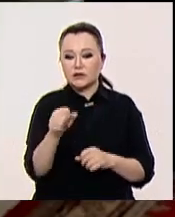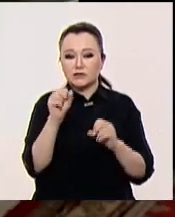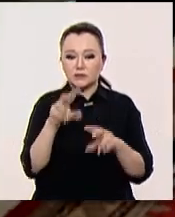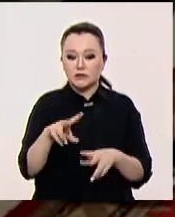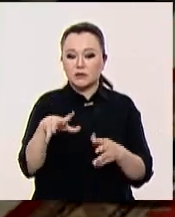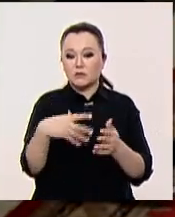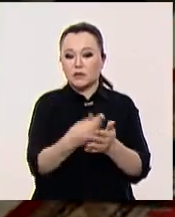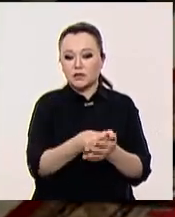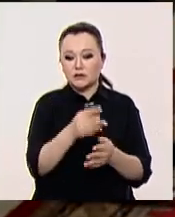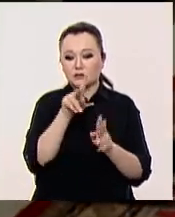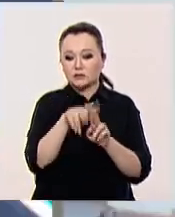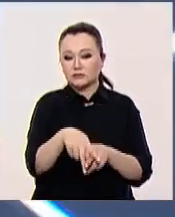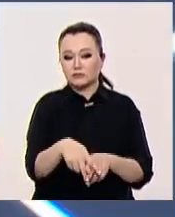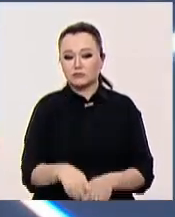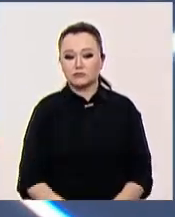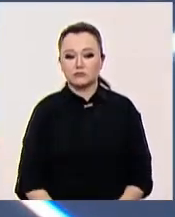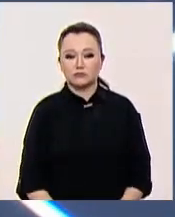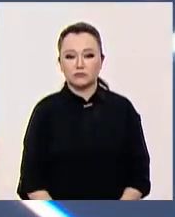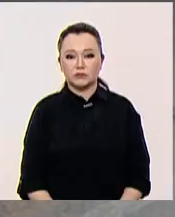төлөм жасауга миндеттелген экен.